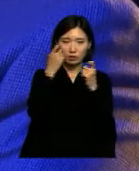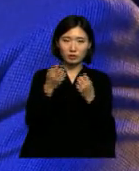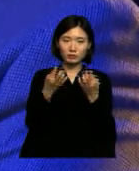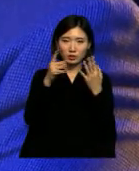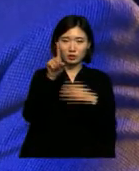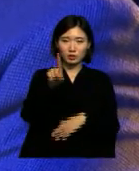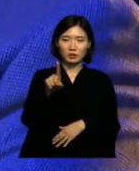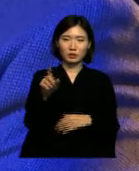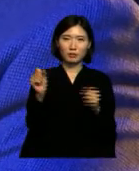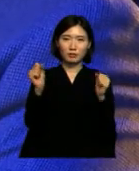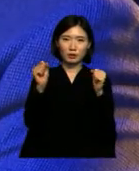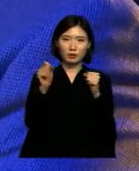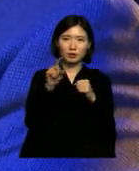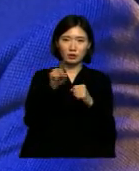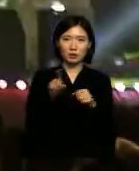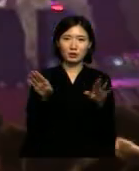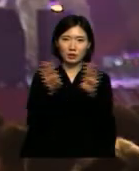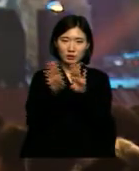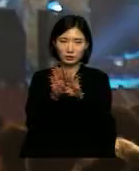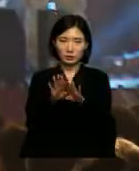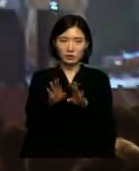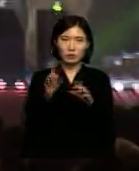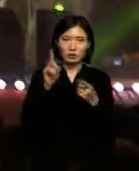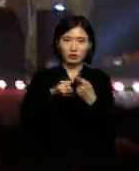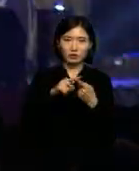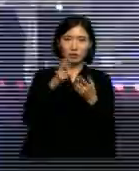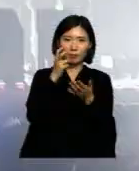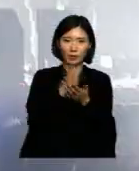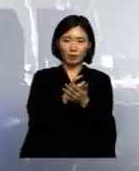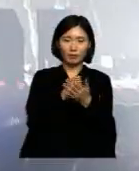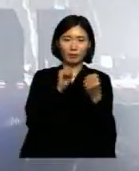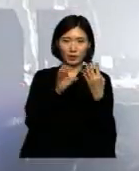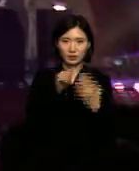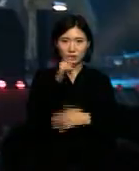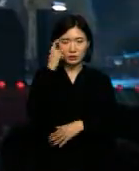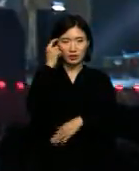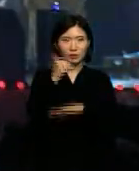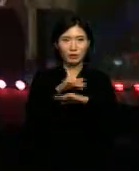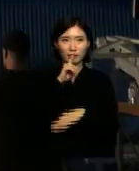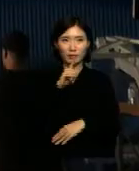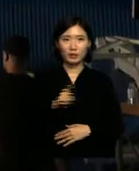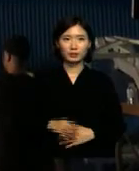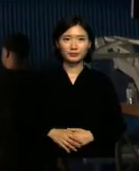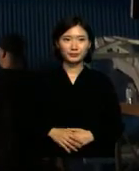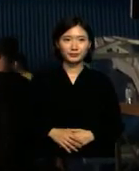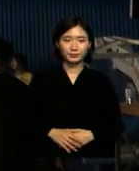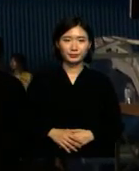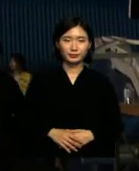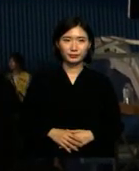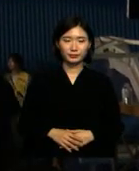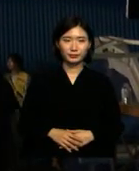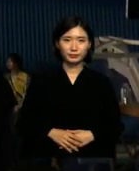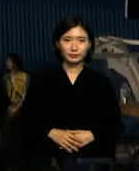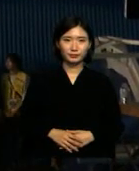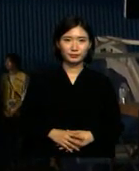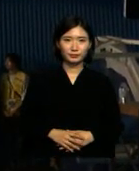대한 법적 대응도 검토한다는 계획입니다. 딜라이브 서울 경기 케이블 TV 전병천입니다.